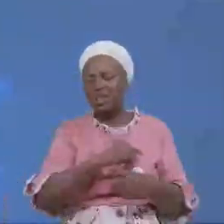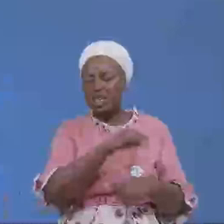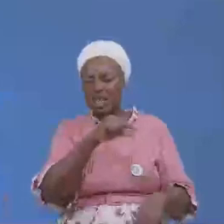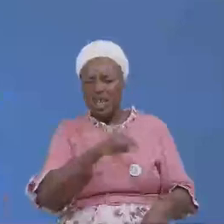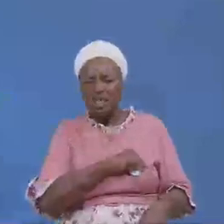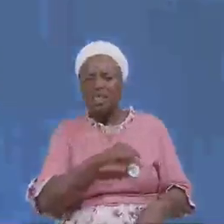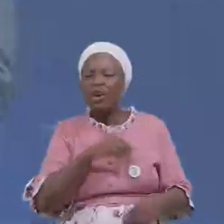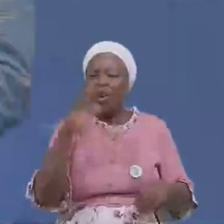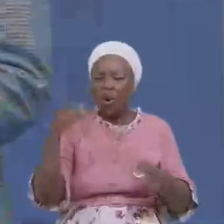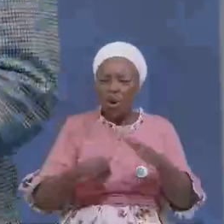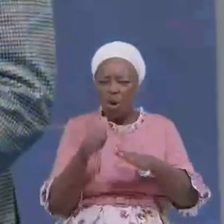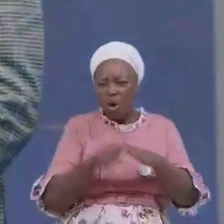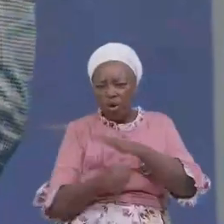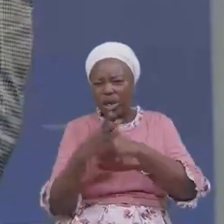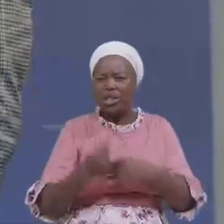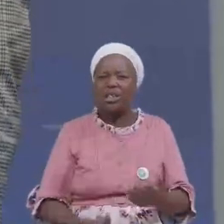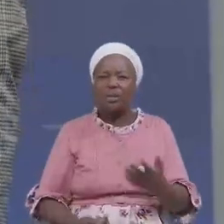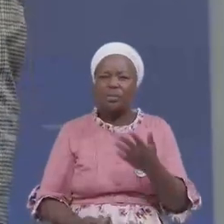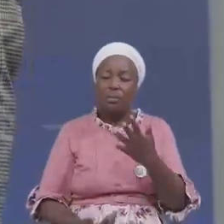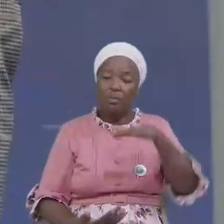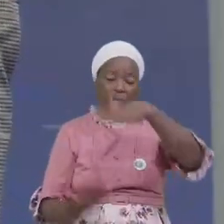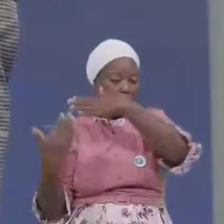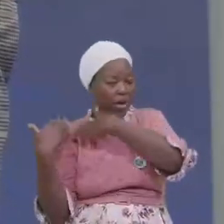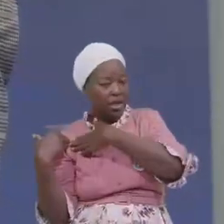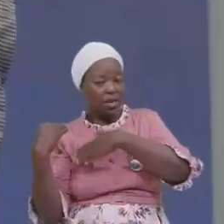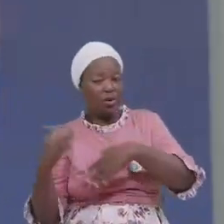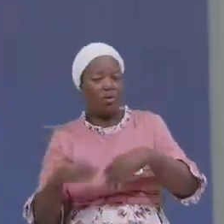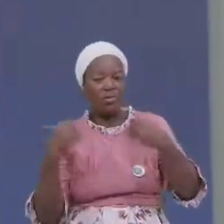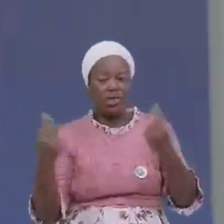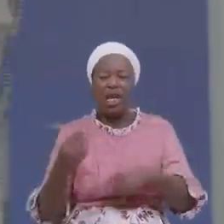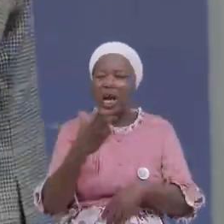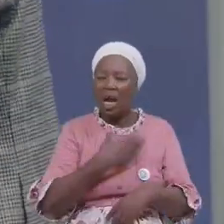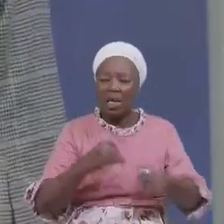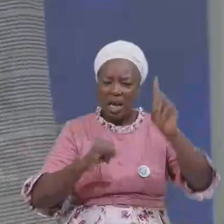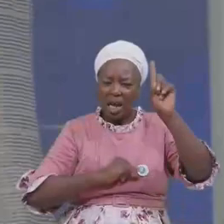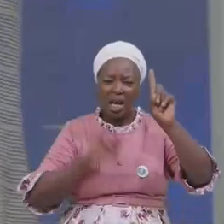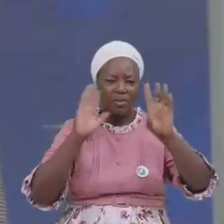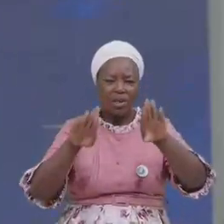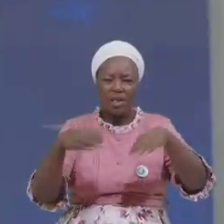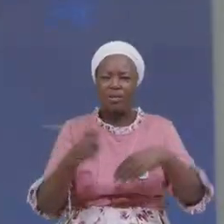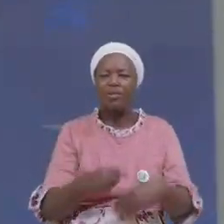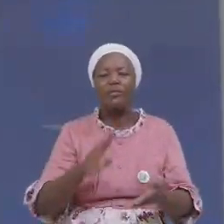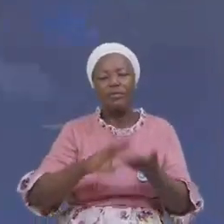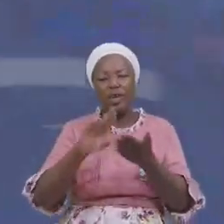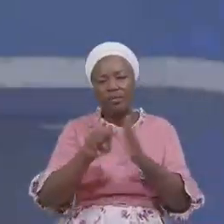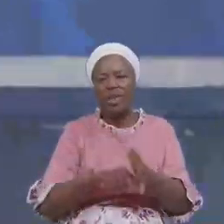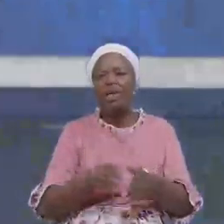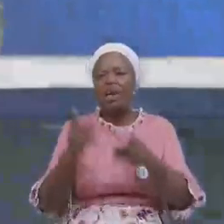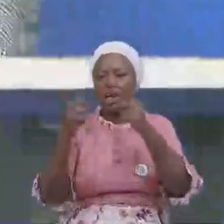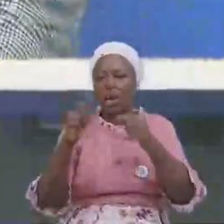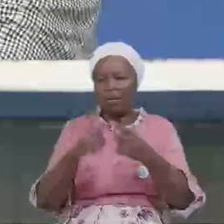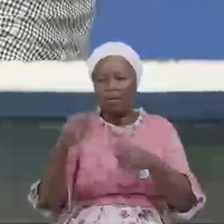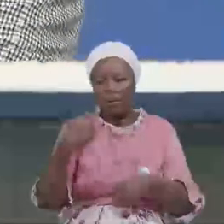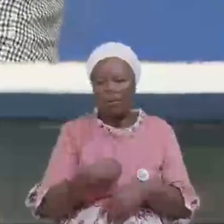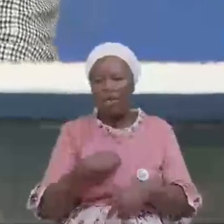le fardeau du péché. Et je vous donnerai le pardon. Venez à moi. Vous tous qui êtes fatigués